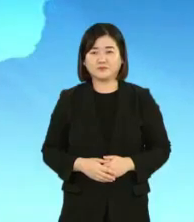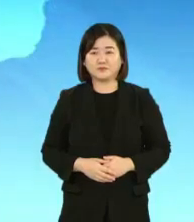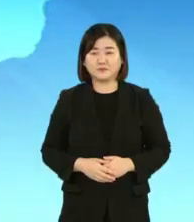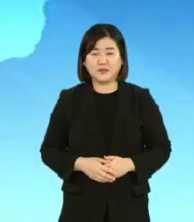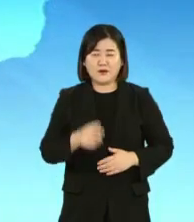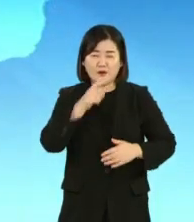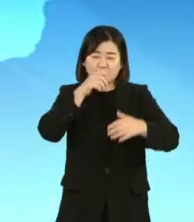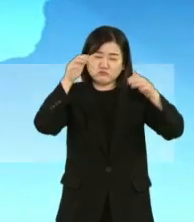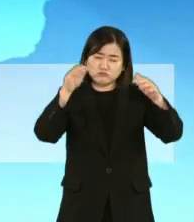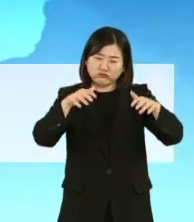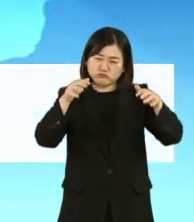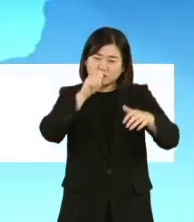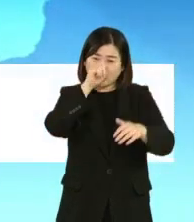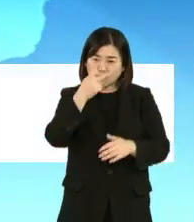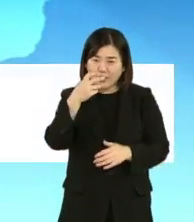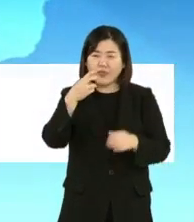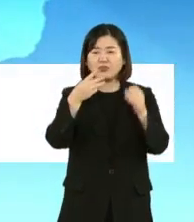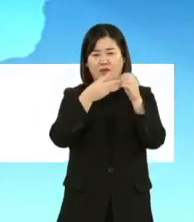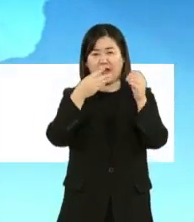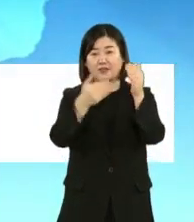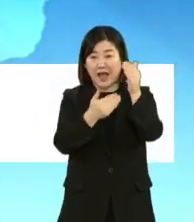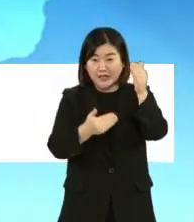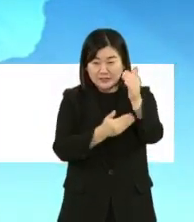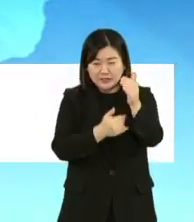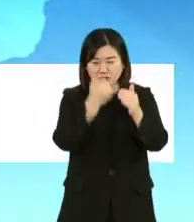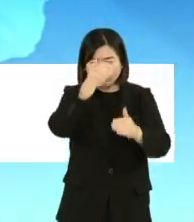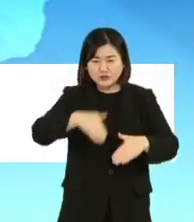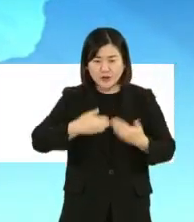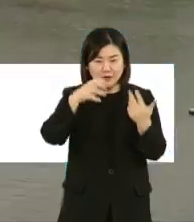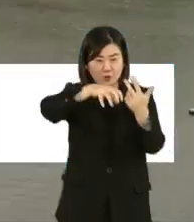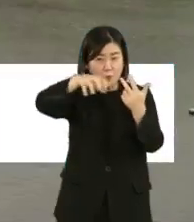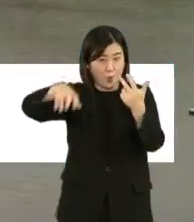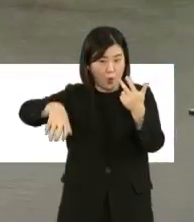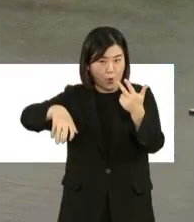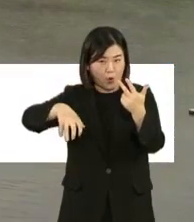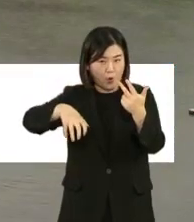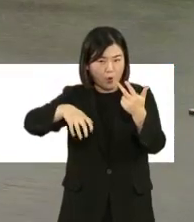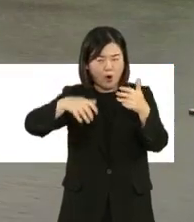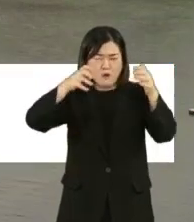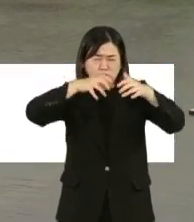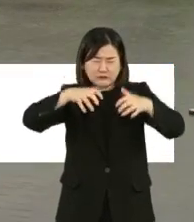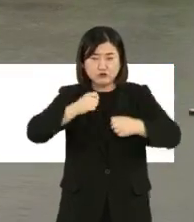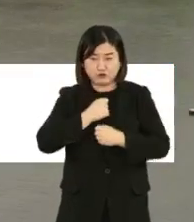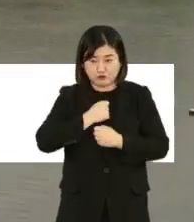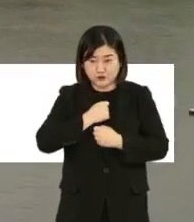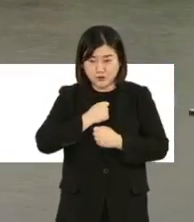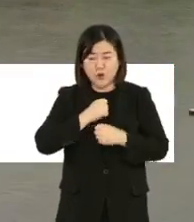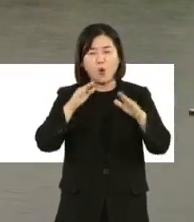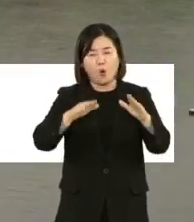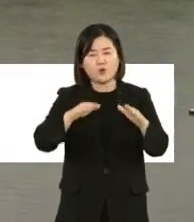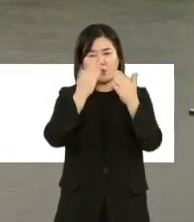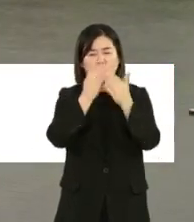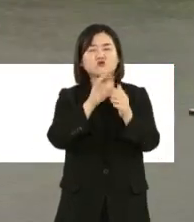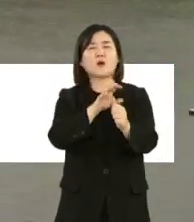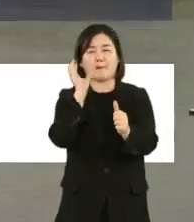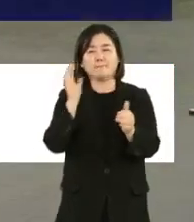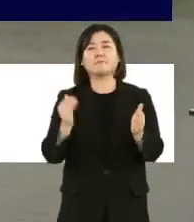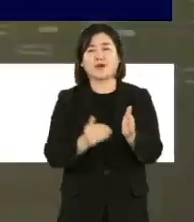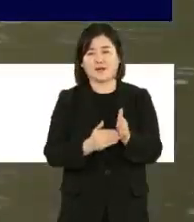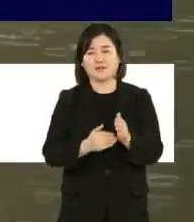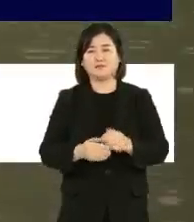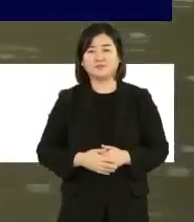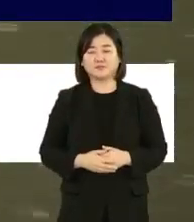빗줄기가 약해지며 서산과 태안 당진 등 충남 7개 시군에 내려졌던 호주 2부가 오늘 후 모두 해제